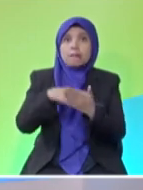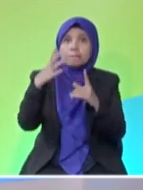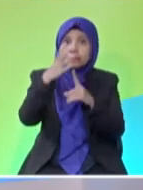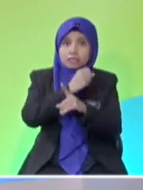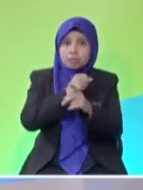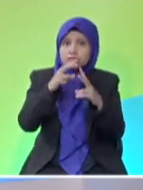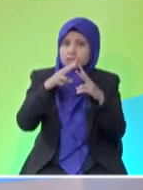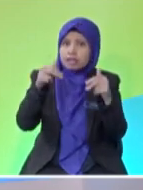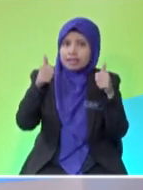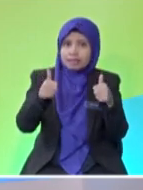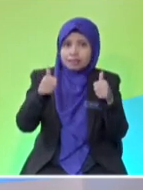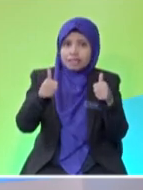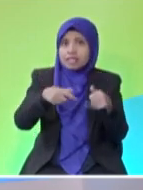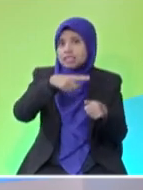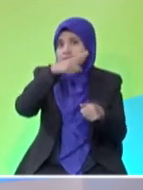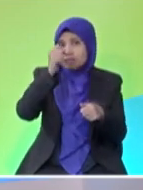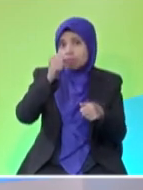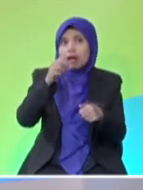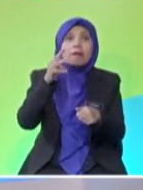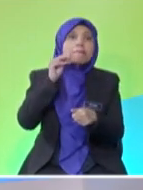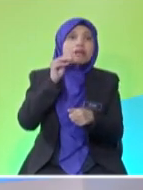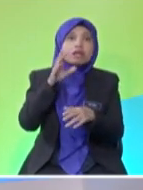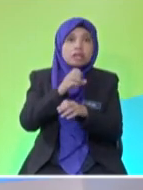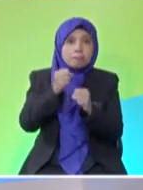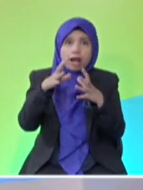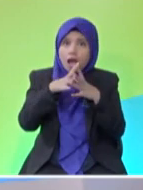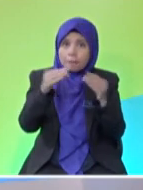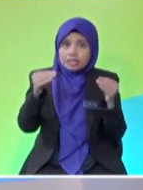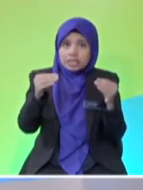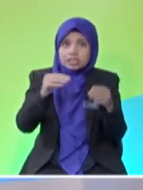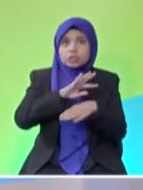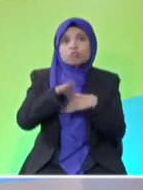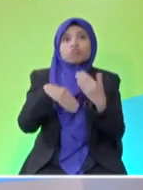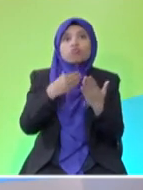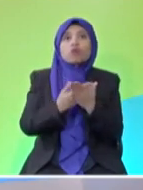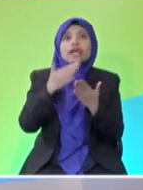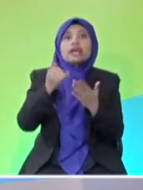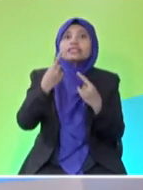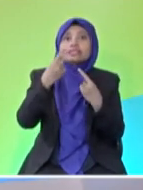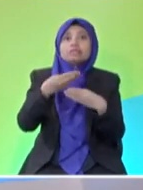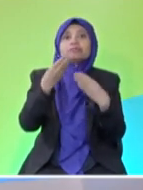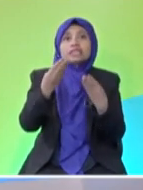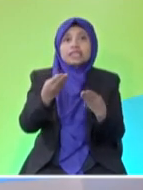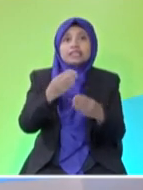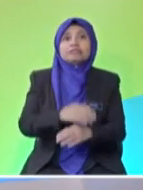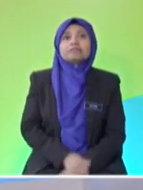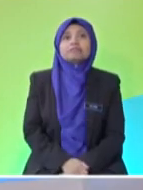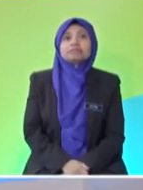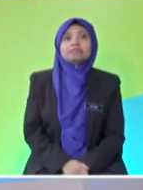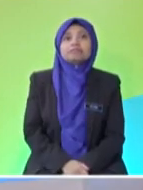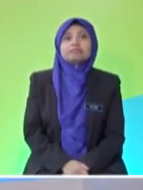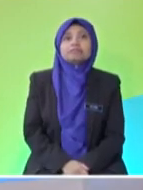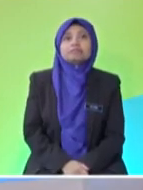sangat baik oke sebab Mira dapat menyelesaikan semua masalah-masalah yang diberikan Oke